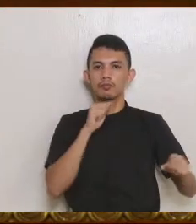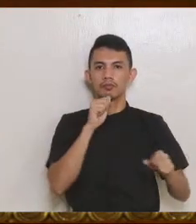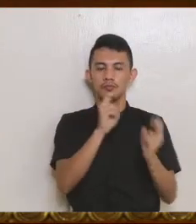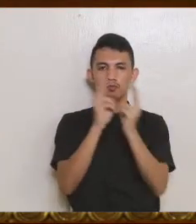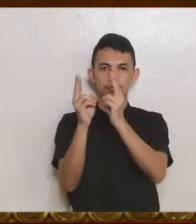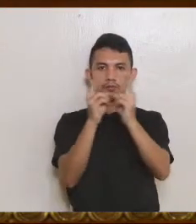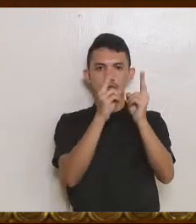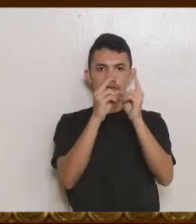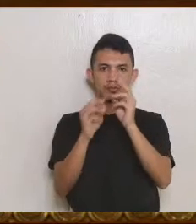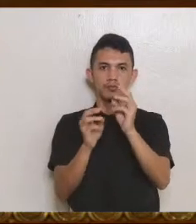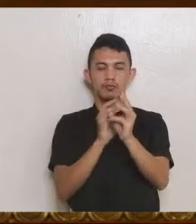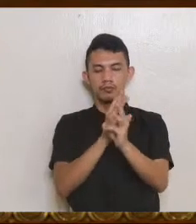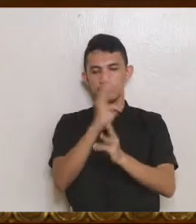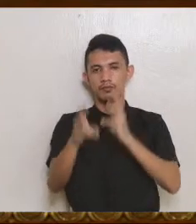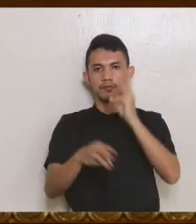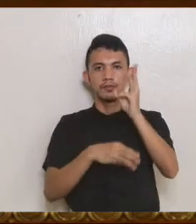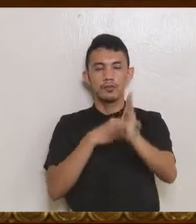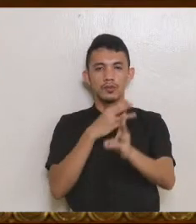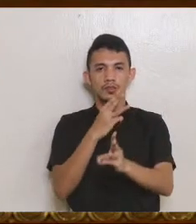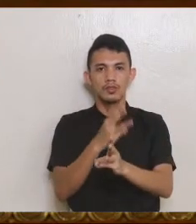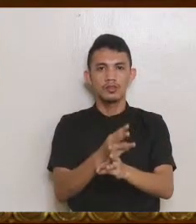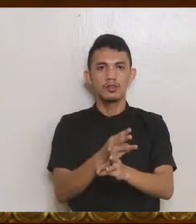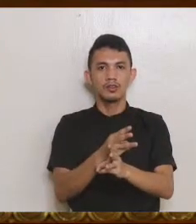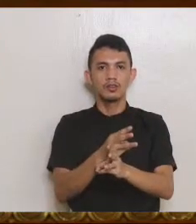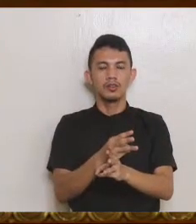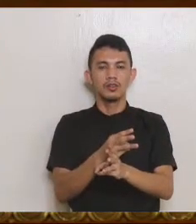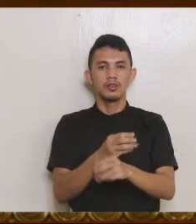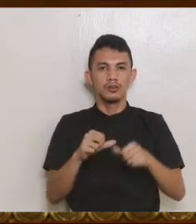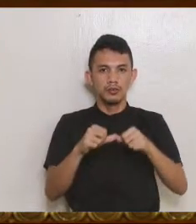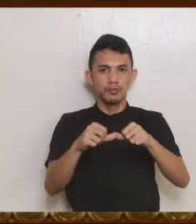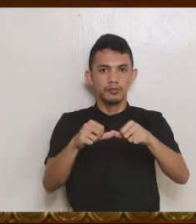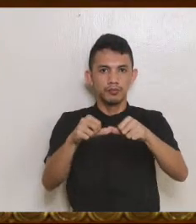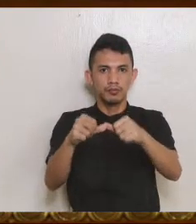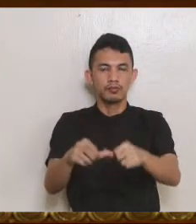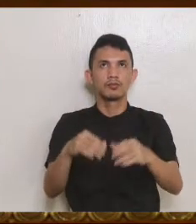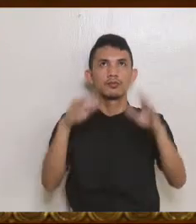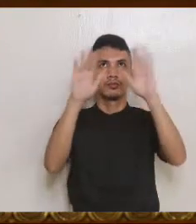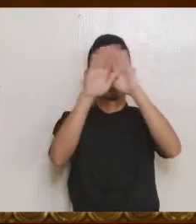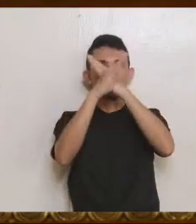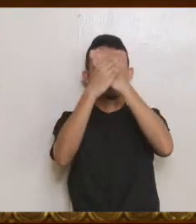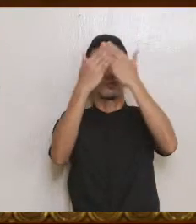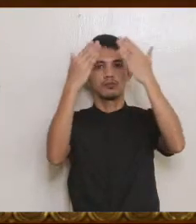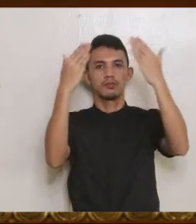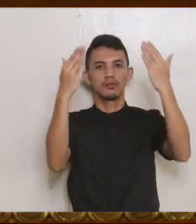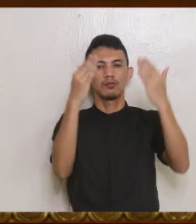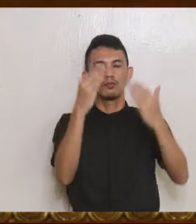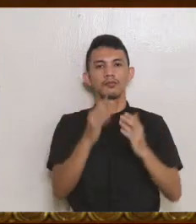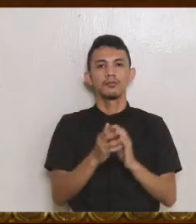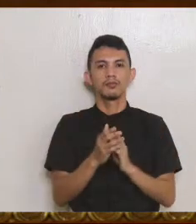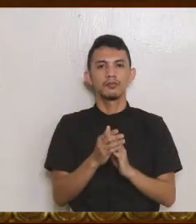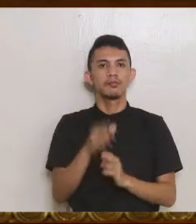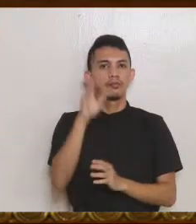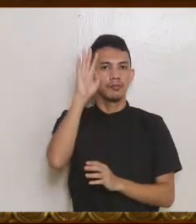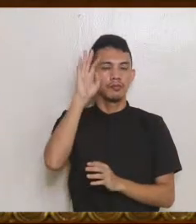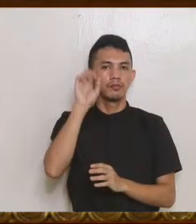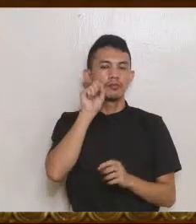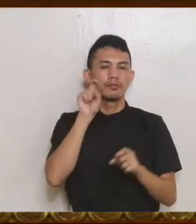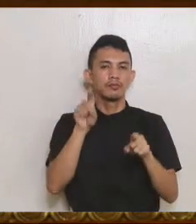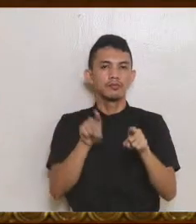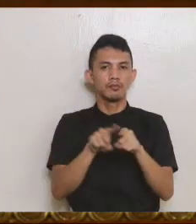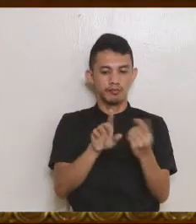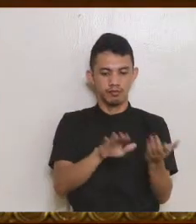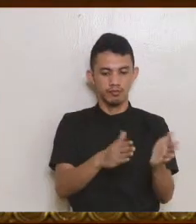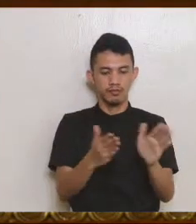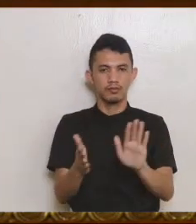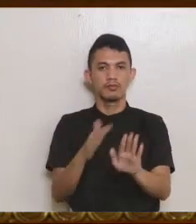kalibutan. Mapuangoron padayon na si mong gingharian ang imong among mga igsuon nga nangamatay